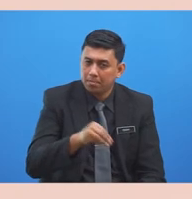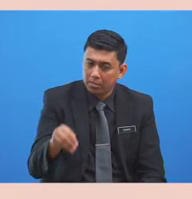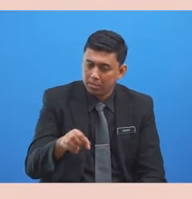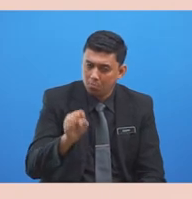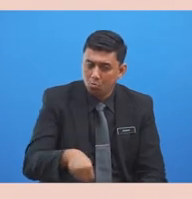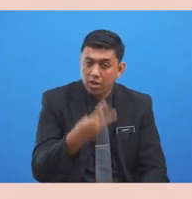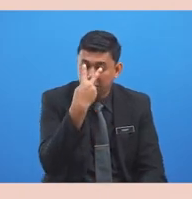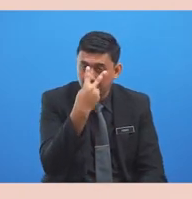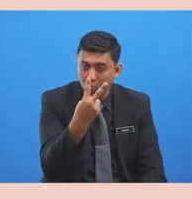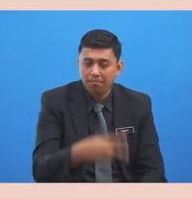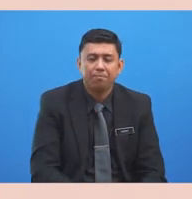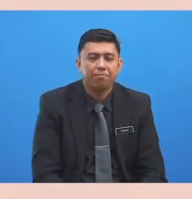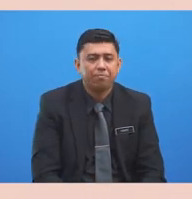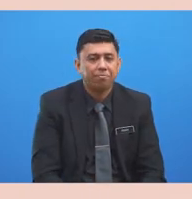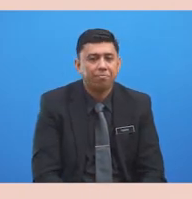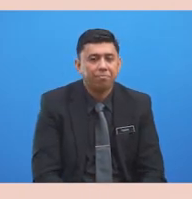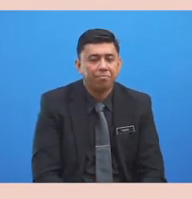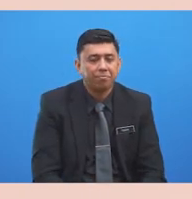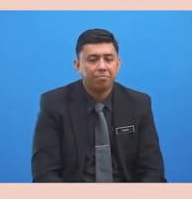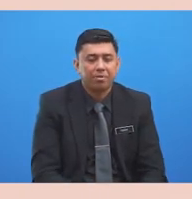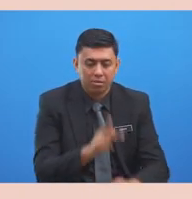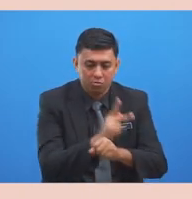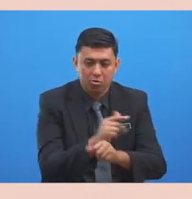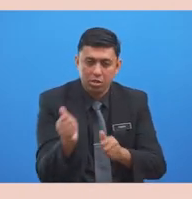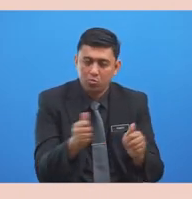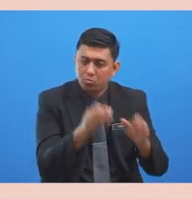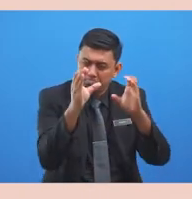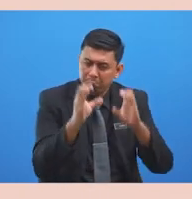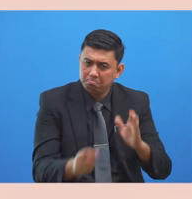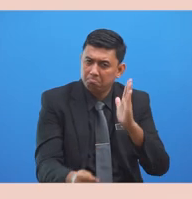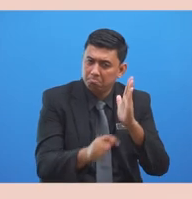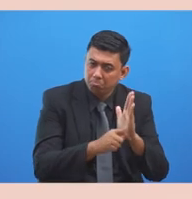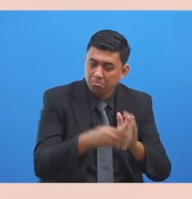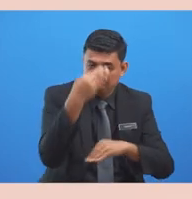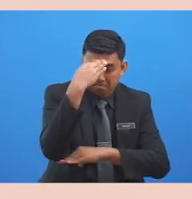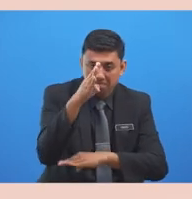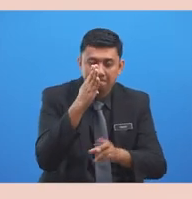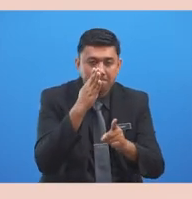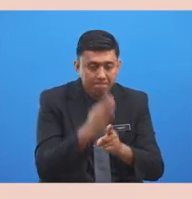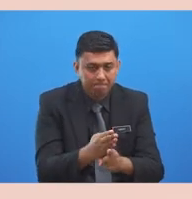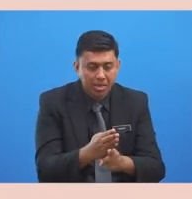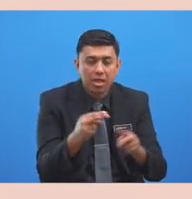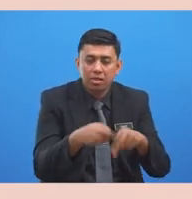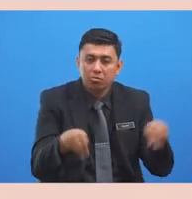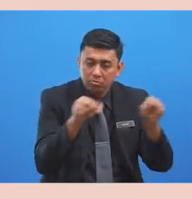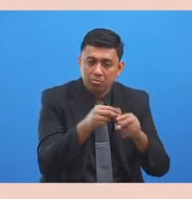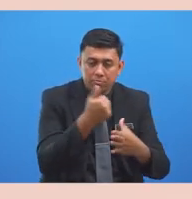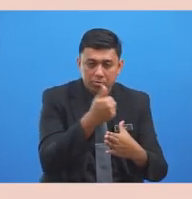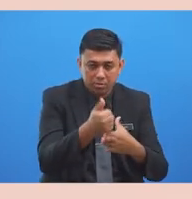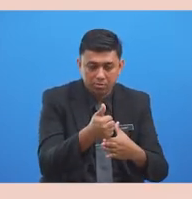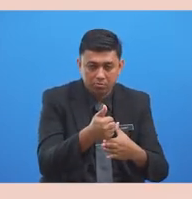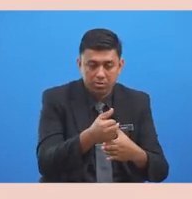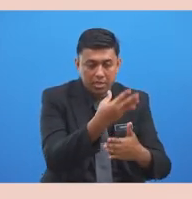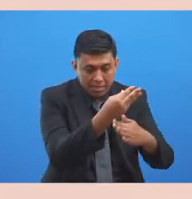Murid-murid boleh perhatikan kod atau cara yang telah ditambah bagi membenarkan nilai